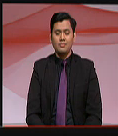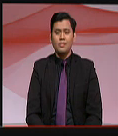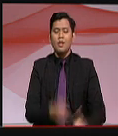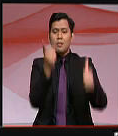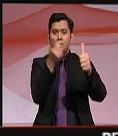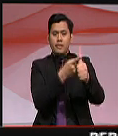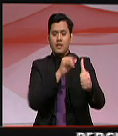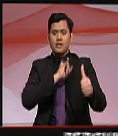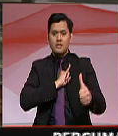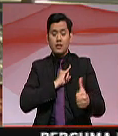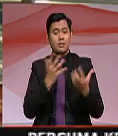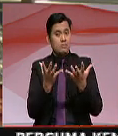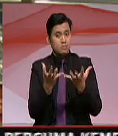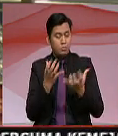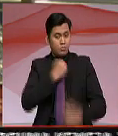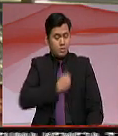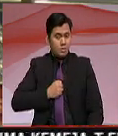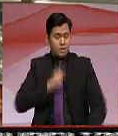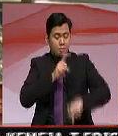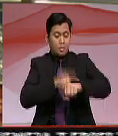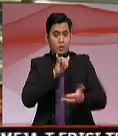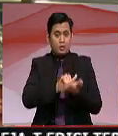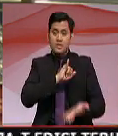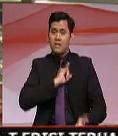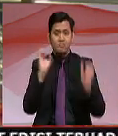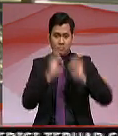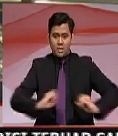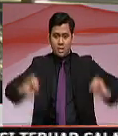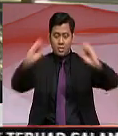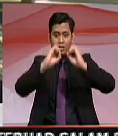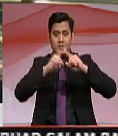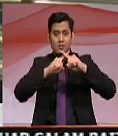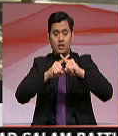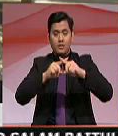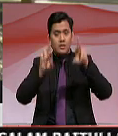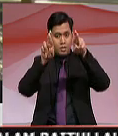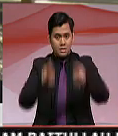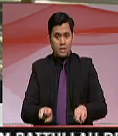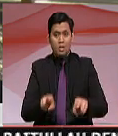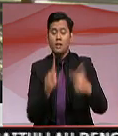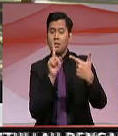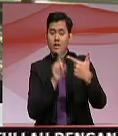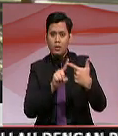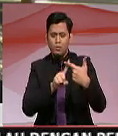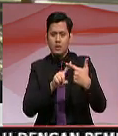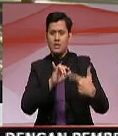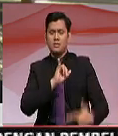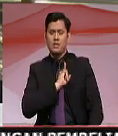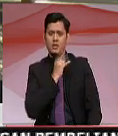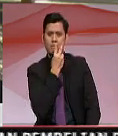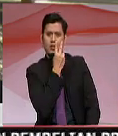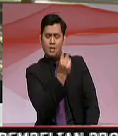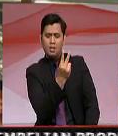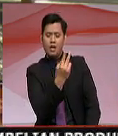Pertama, saya mohon maaf masa itu saya tak ada dalam dewan. Yang kedua, sekadar melihat